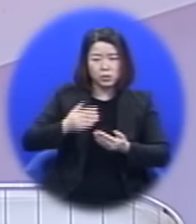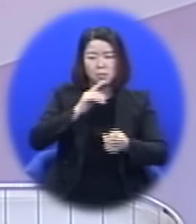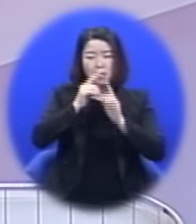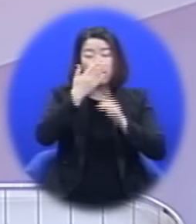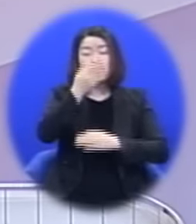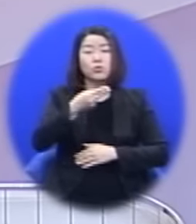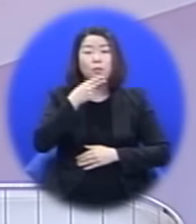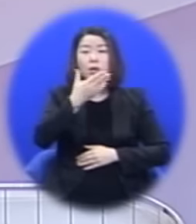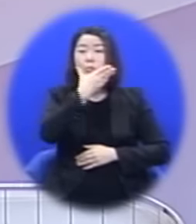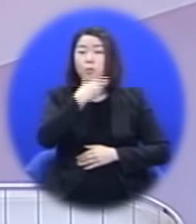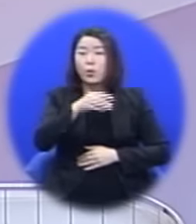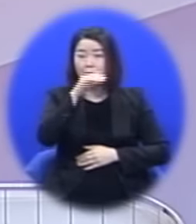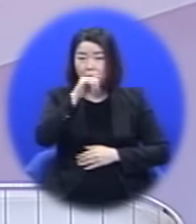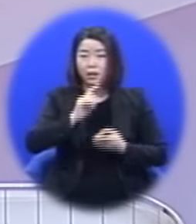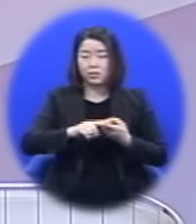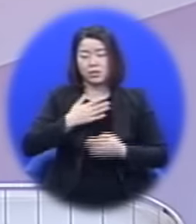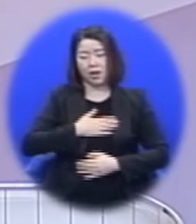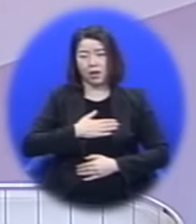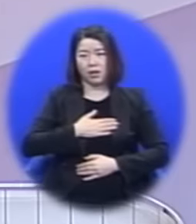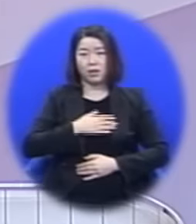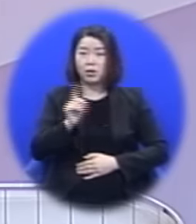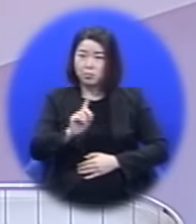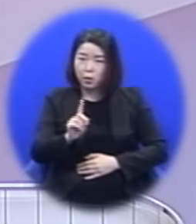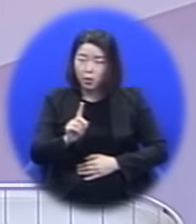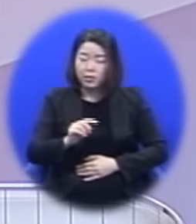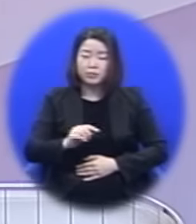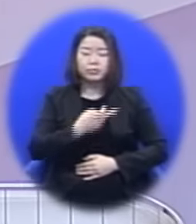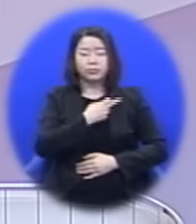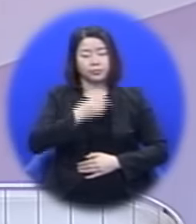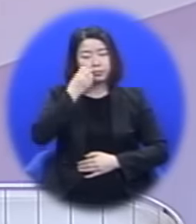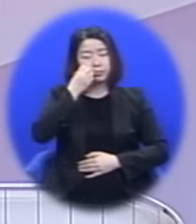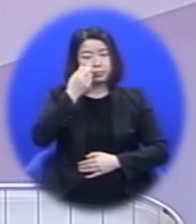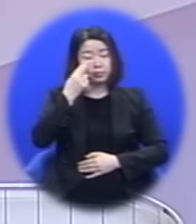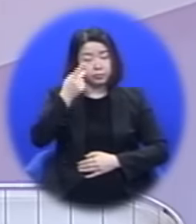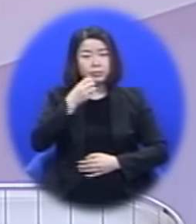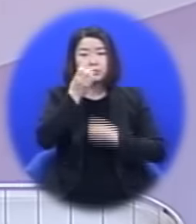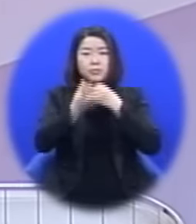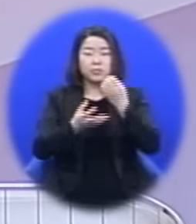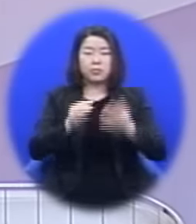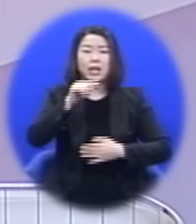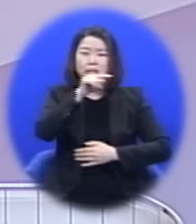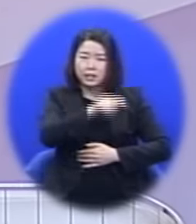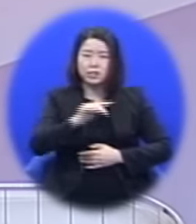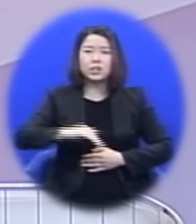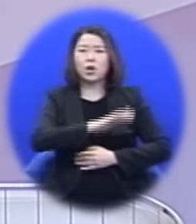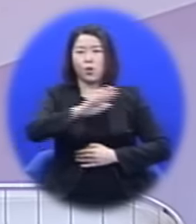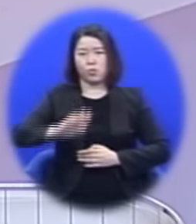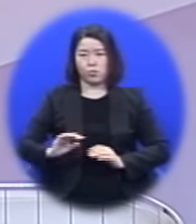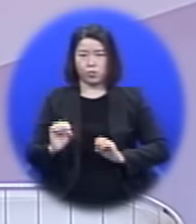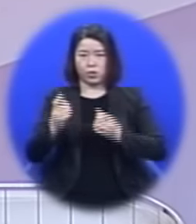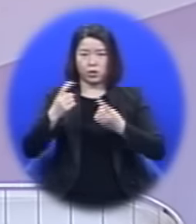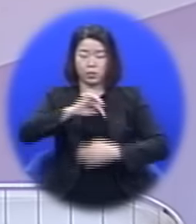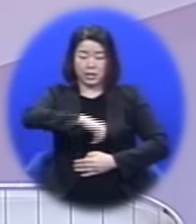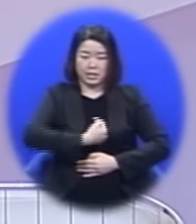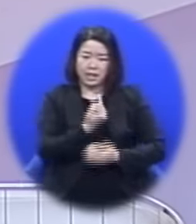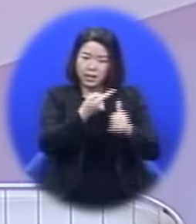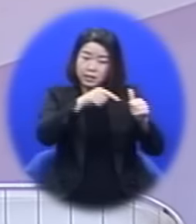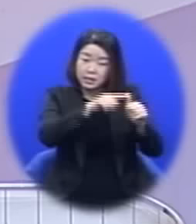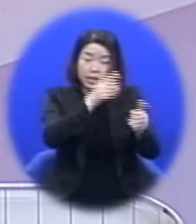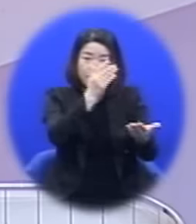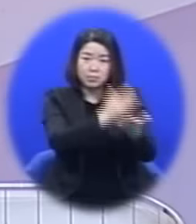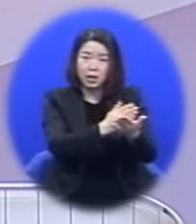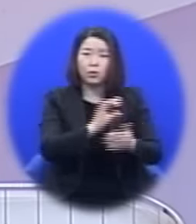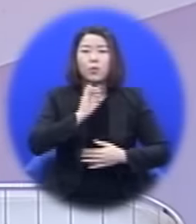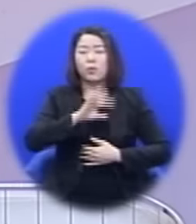있었다는 그게 뭡니까? 사도 바울이 고백합니다. 이는 우리로 자기를 의지하지 말고